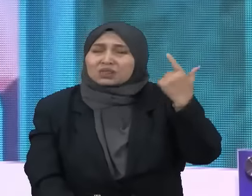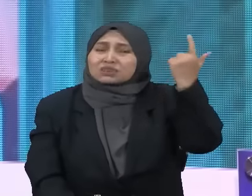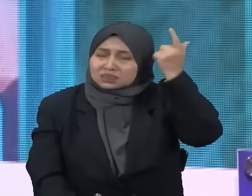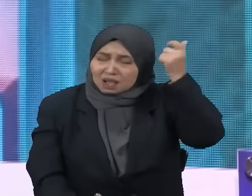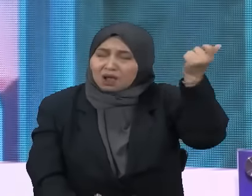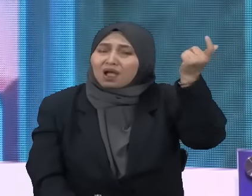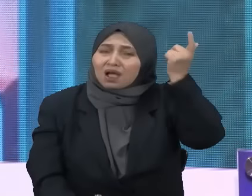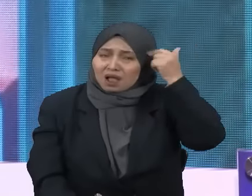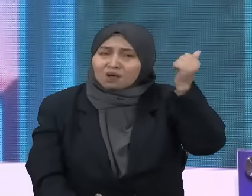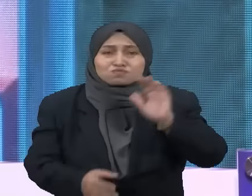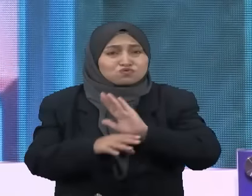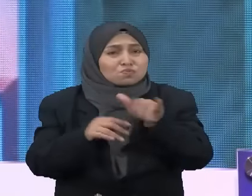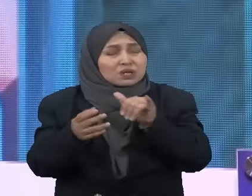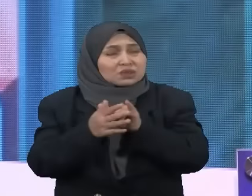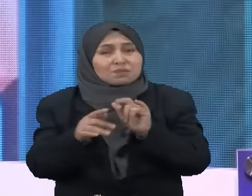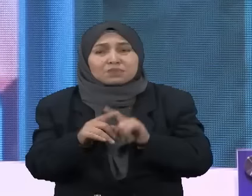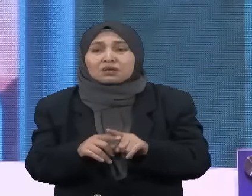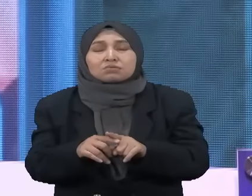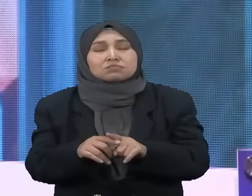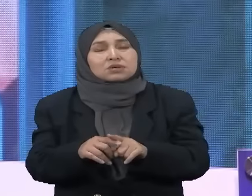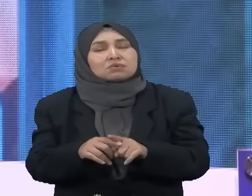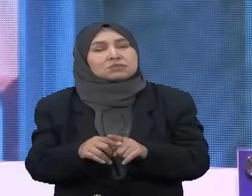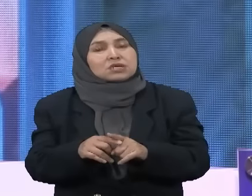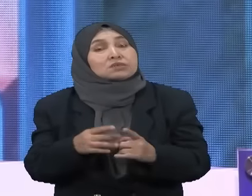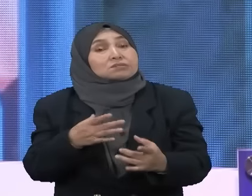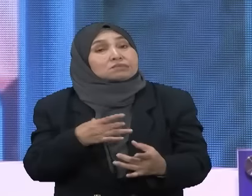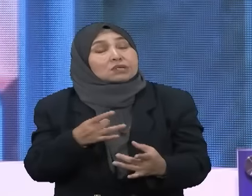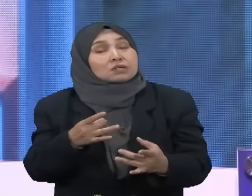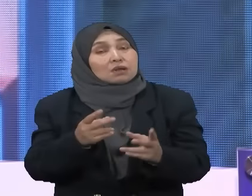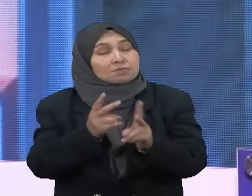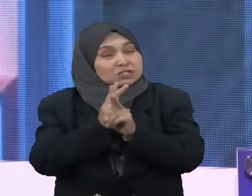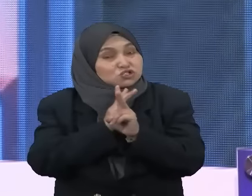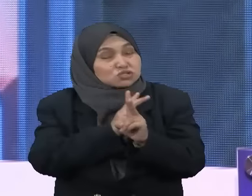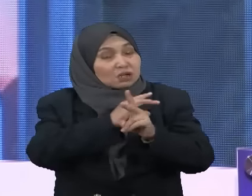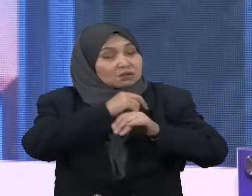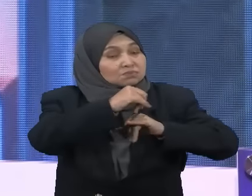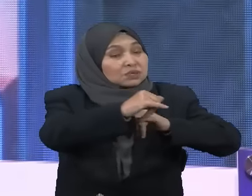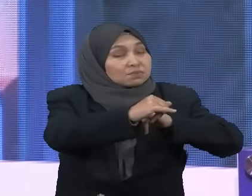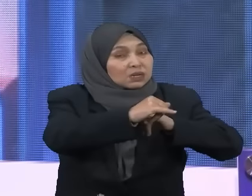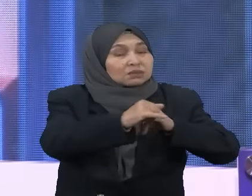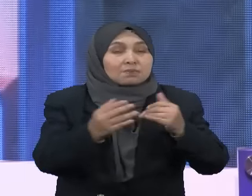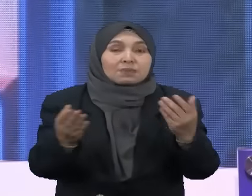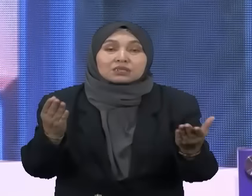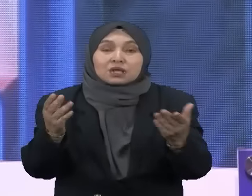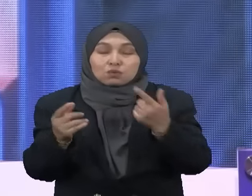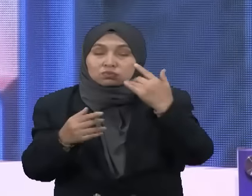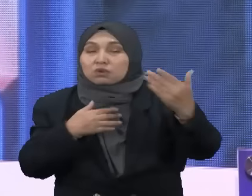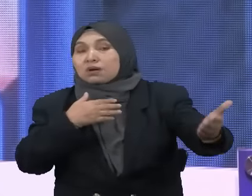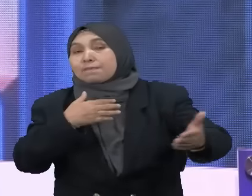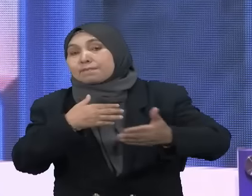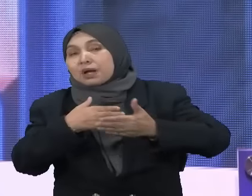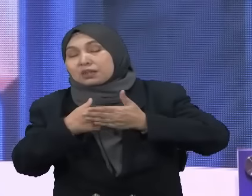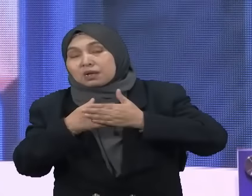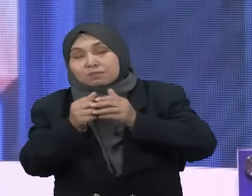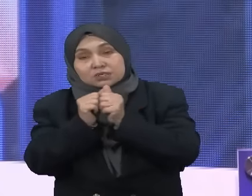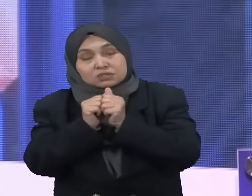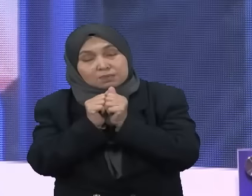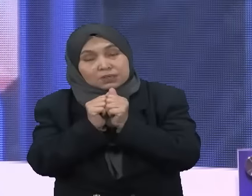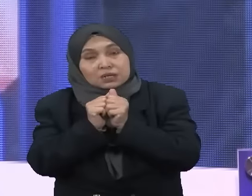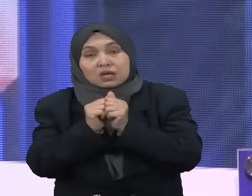itu. Tetapi mereka lebih rela untuk menjaga sesama mereka berbanding untuk kembali bersama